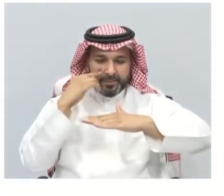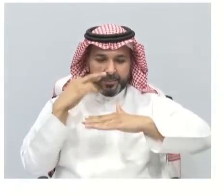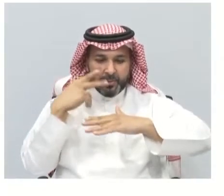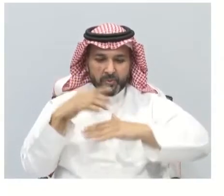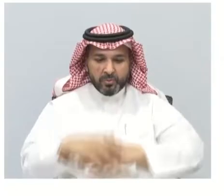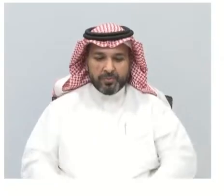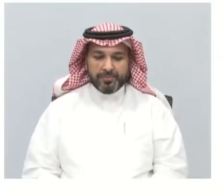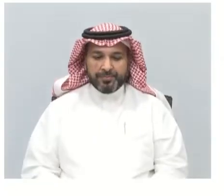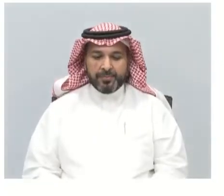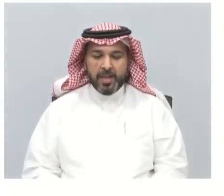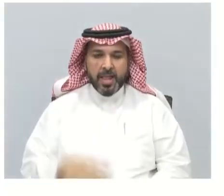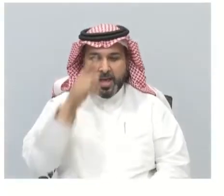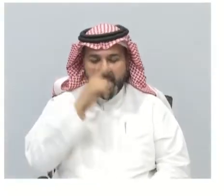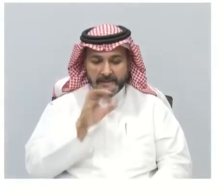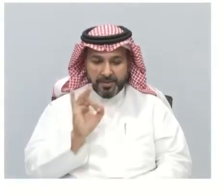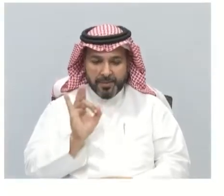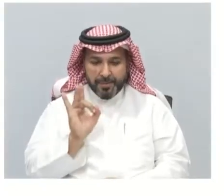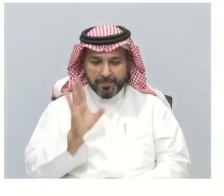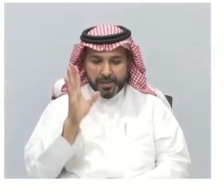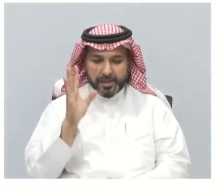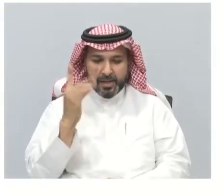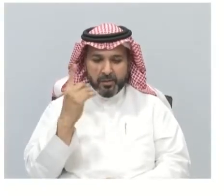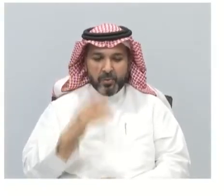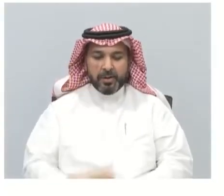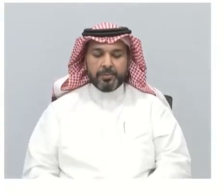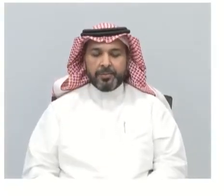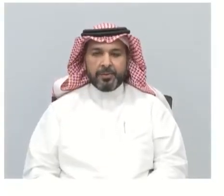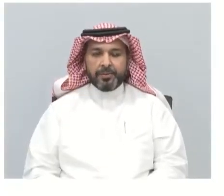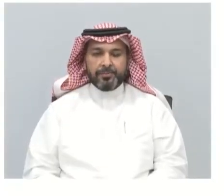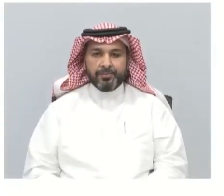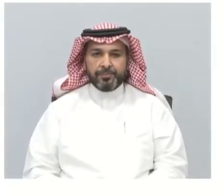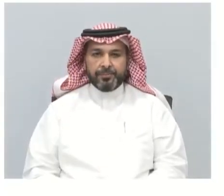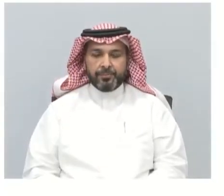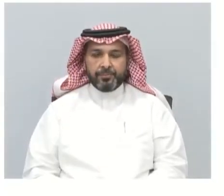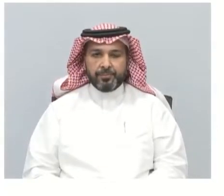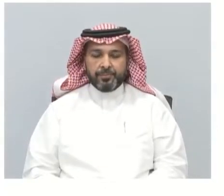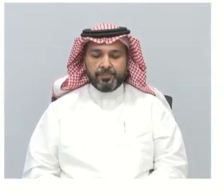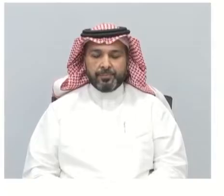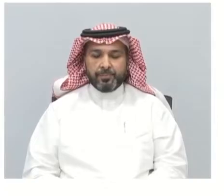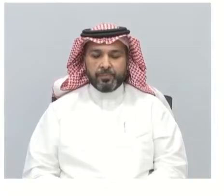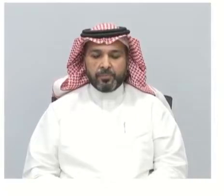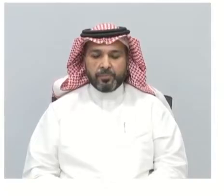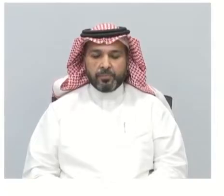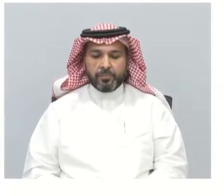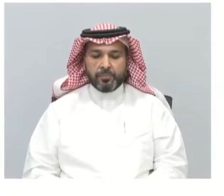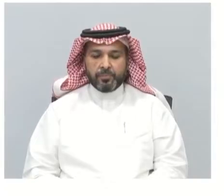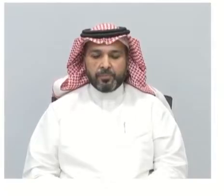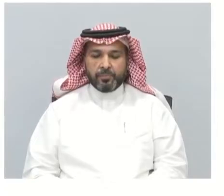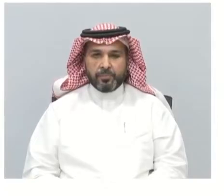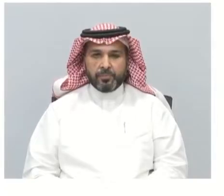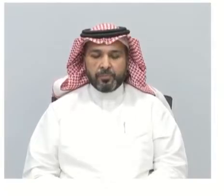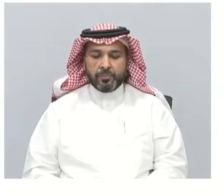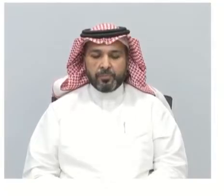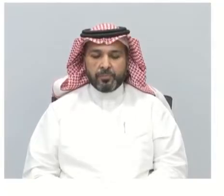اتخلص من احدى المتغيرات اللي عندي سته طرق او باي طريقه عشان يكون عندك قيمه واي واعوض مكانها في